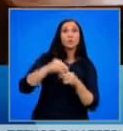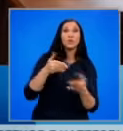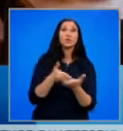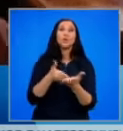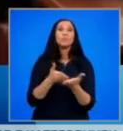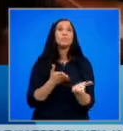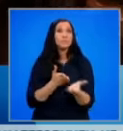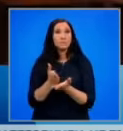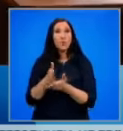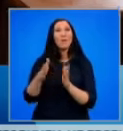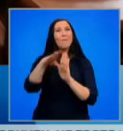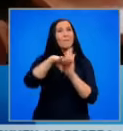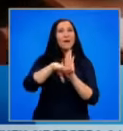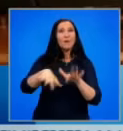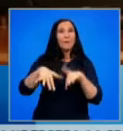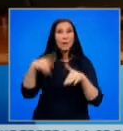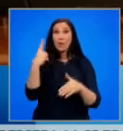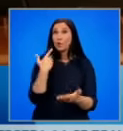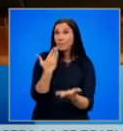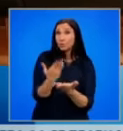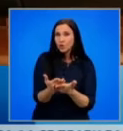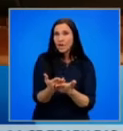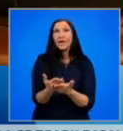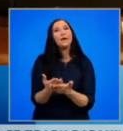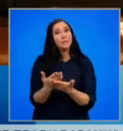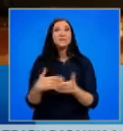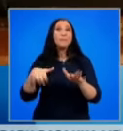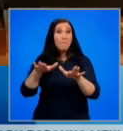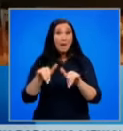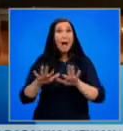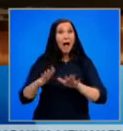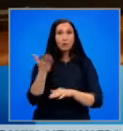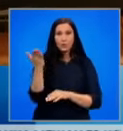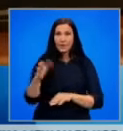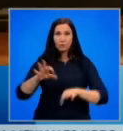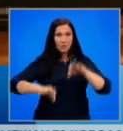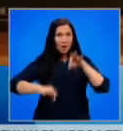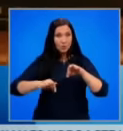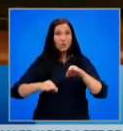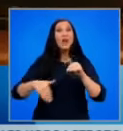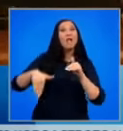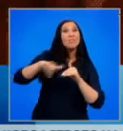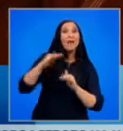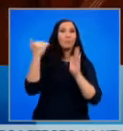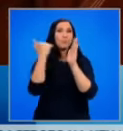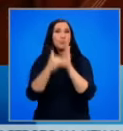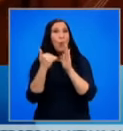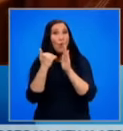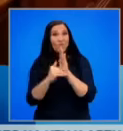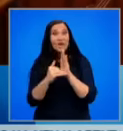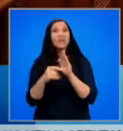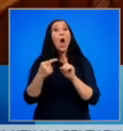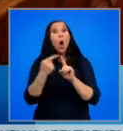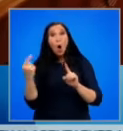според правилника на парламента едно предложение се смята за прието, ако за него са гласували повече от половината, забележете,